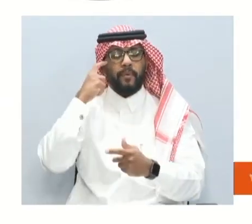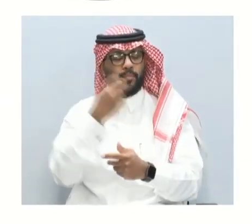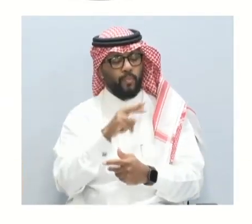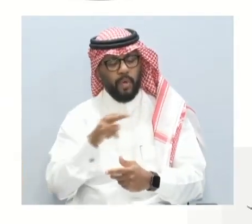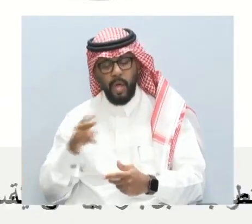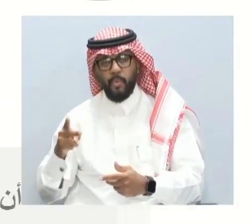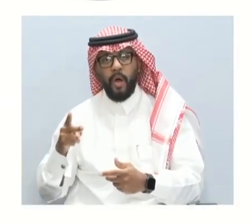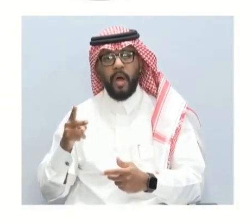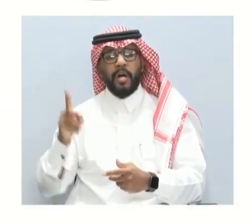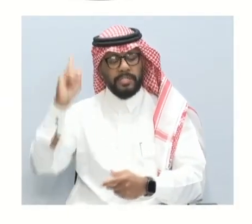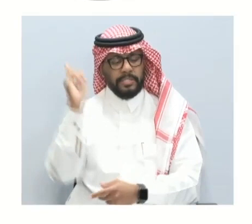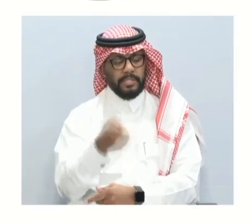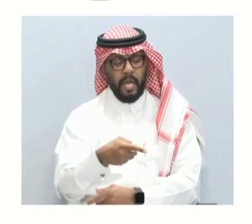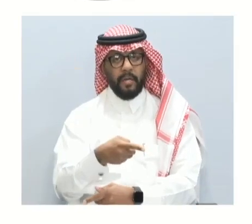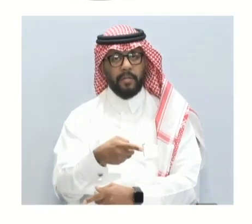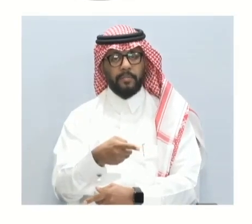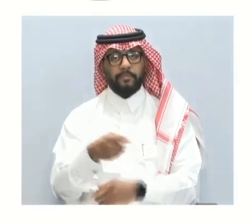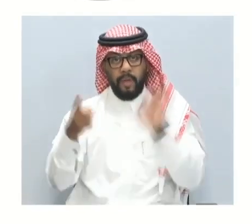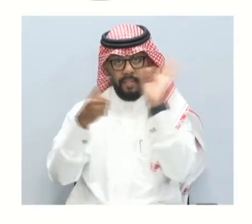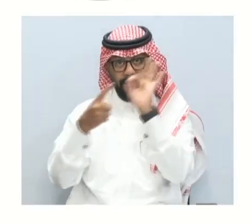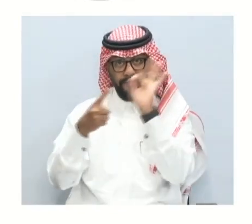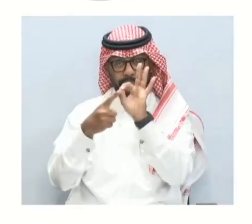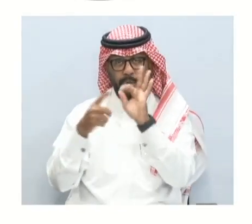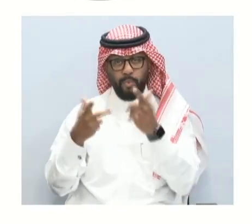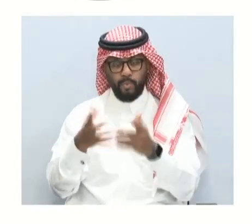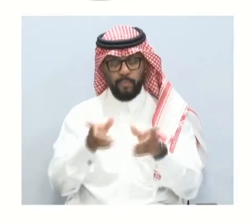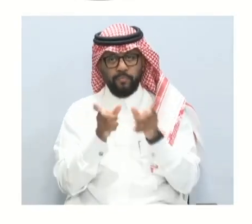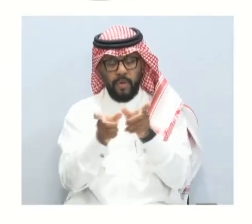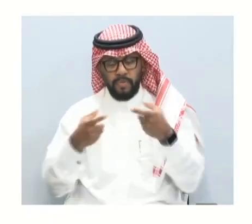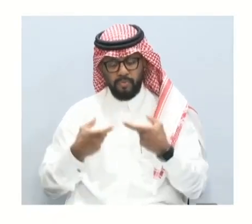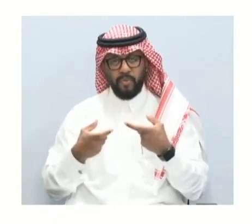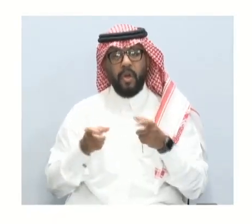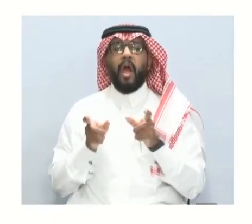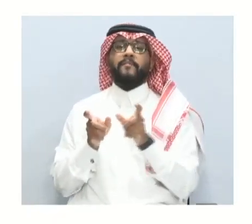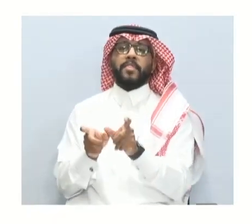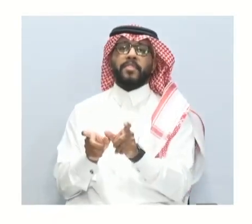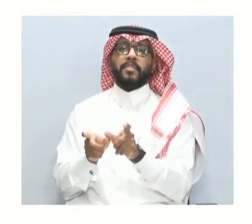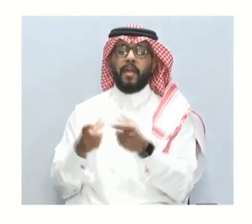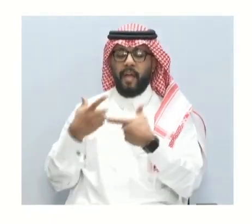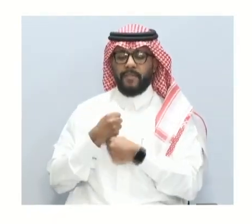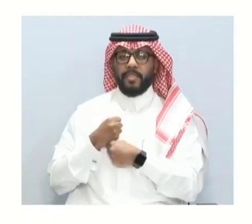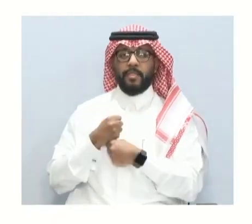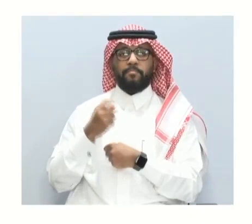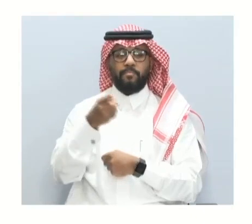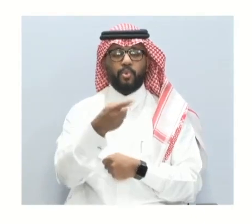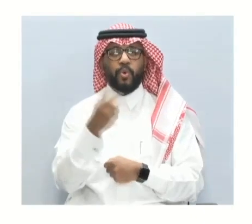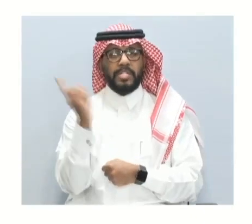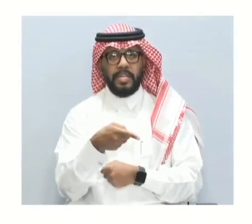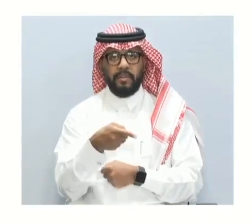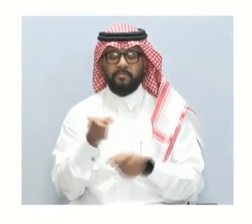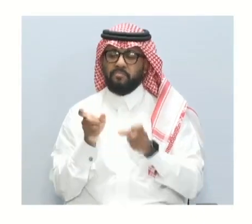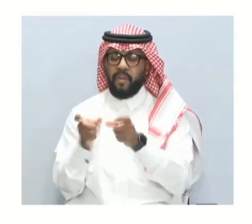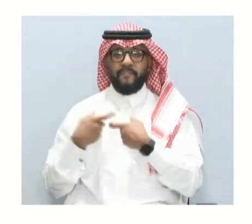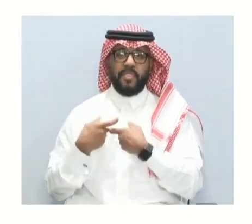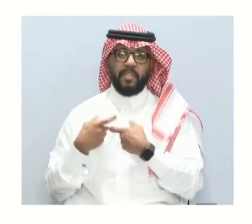السحر وثالثا ان يتعرف الطالب سبل الوقايه من السحر ما معنى السحر